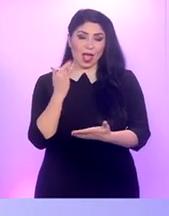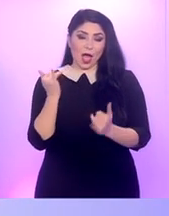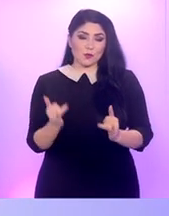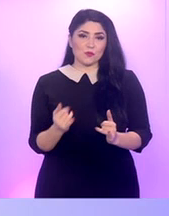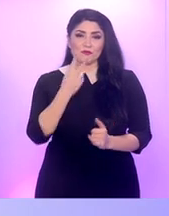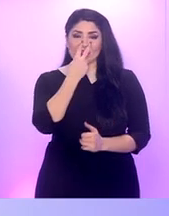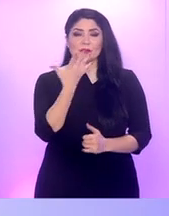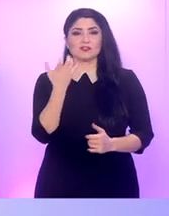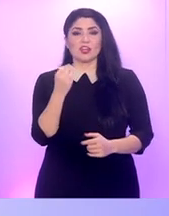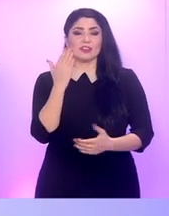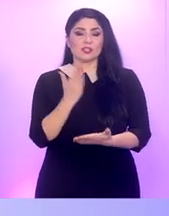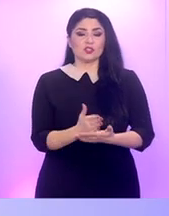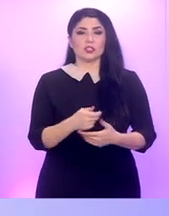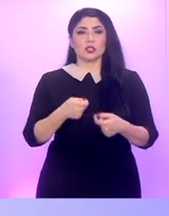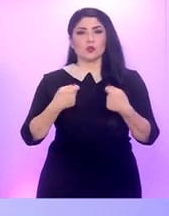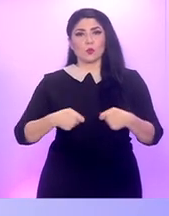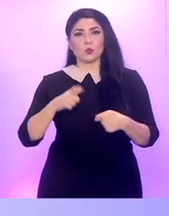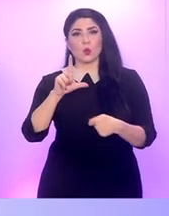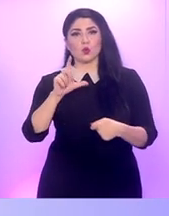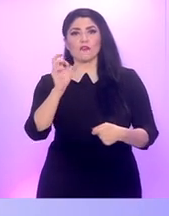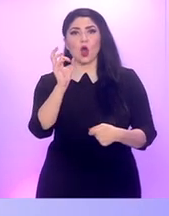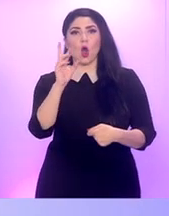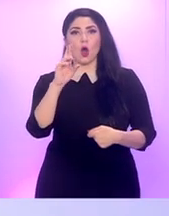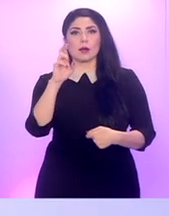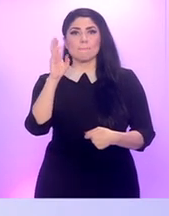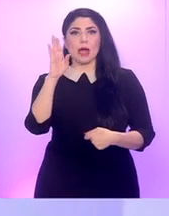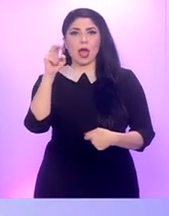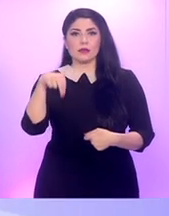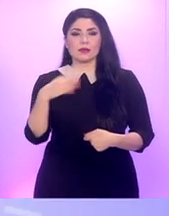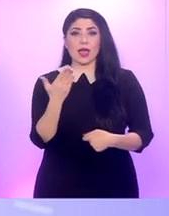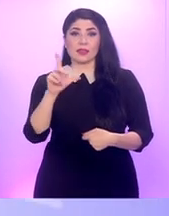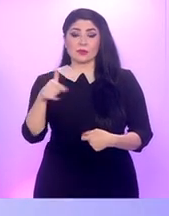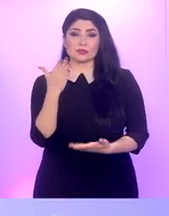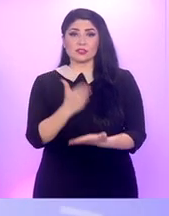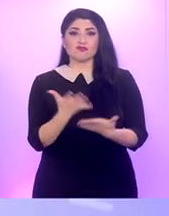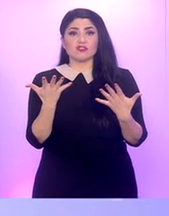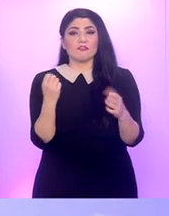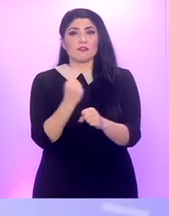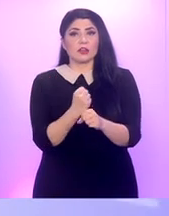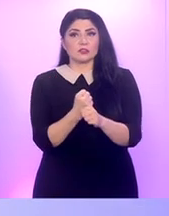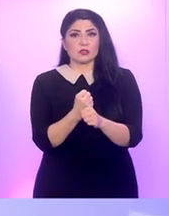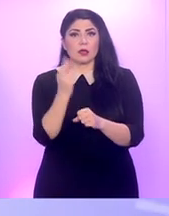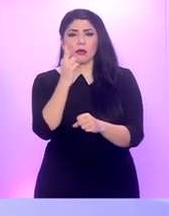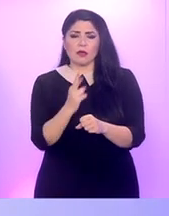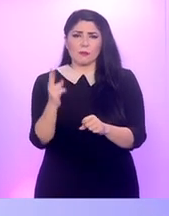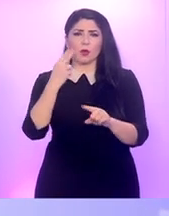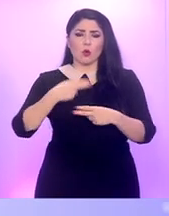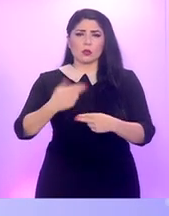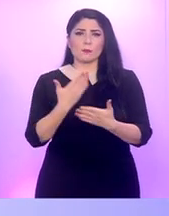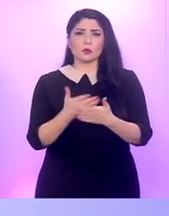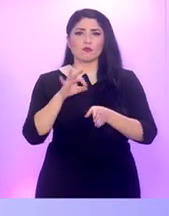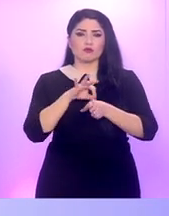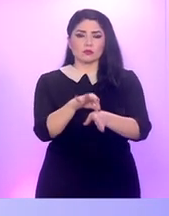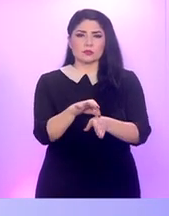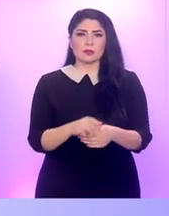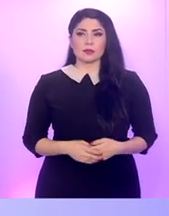domnul Ludovic Orban, care trebuie să decidă ce face. Insistă în continuare pentru